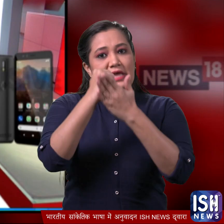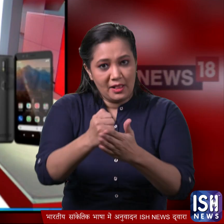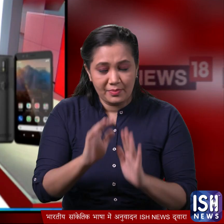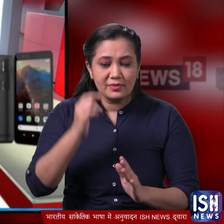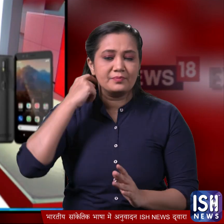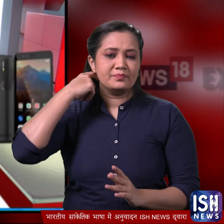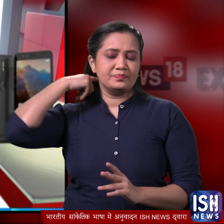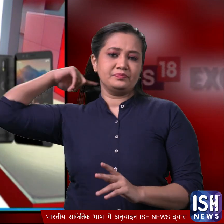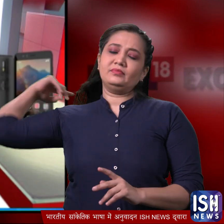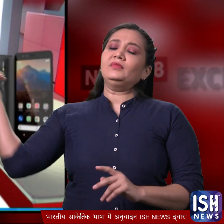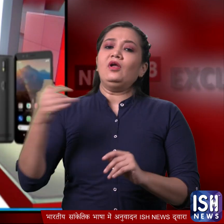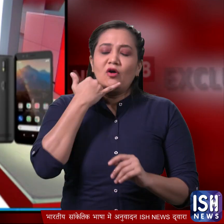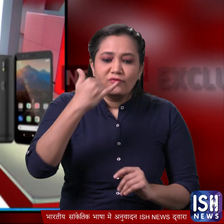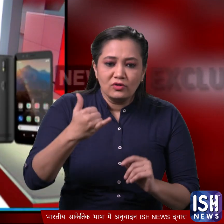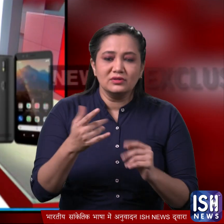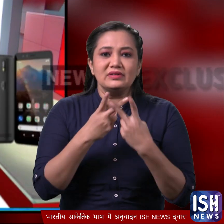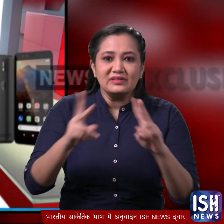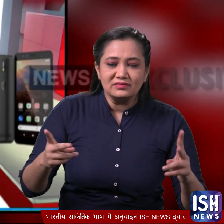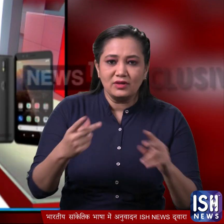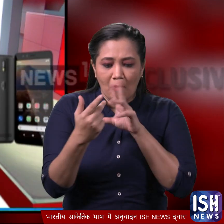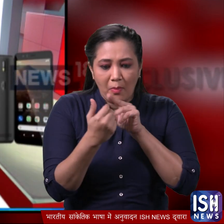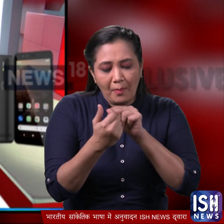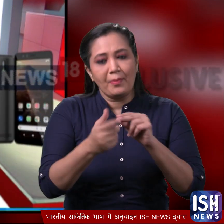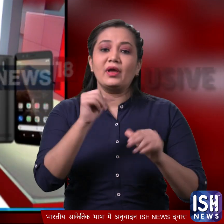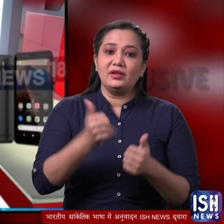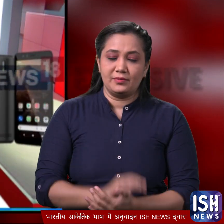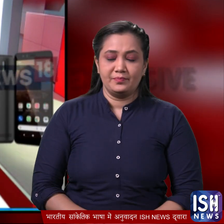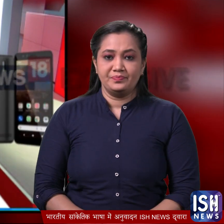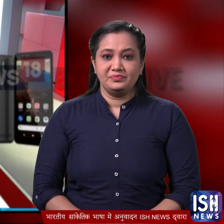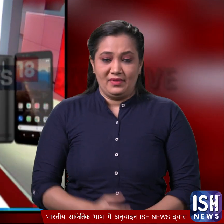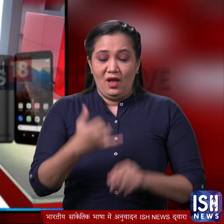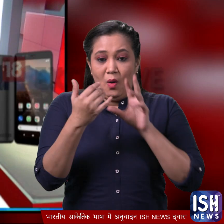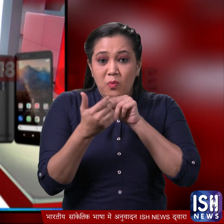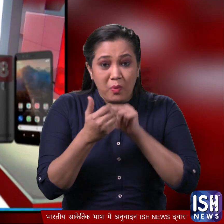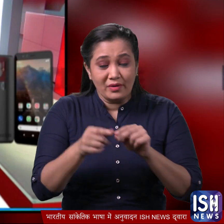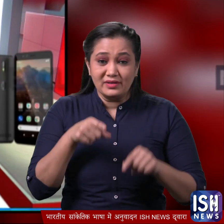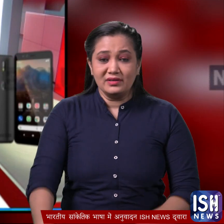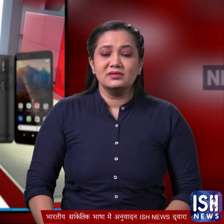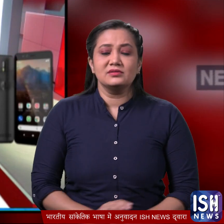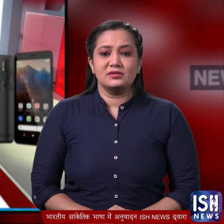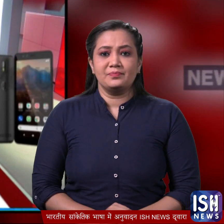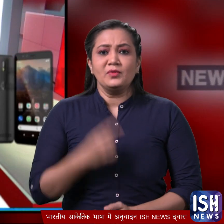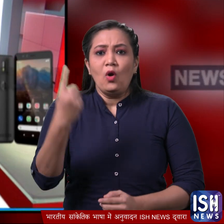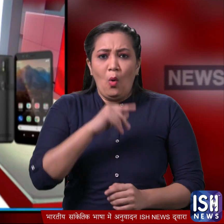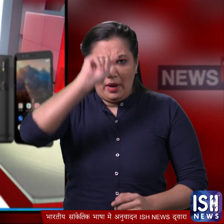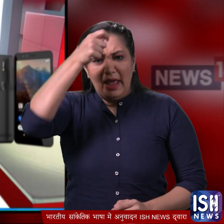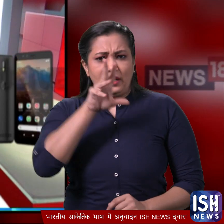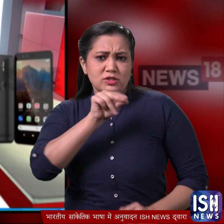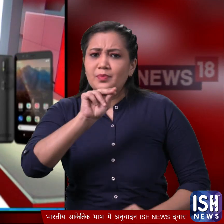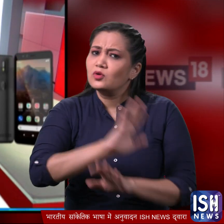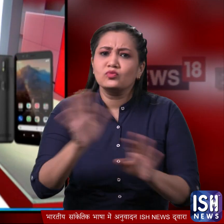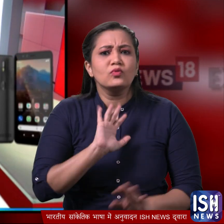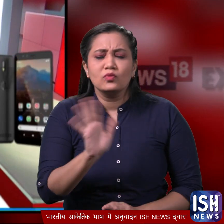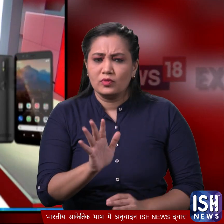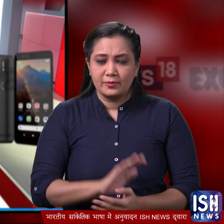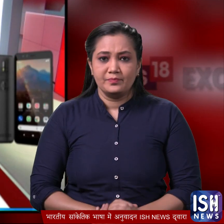वॉइस असिस्टेंट फीचर होगा, जिसके जरिए बोलकर भी फोन का इस्तेमाल किया जा सकेगा। खास बात यह कि वॉइस असिस्टेंट के इस्तेमाल के लिए केवल